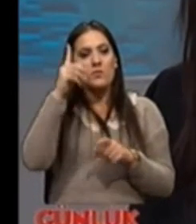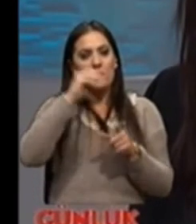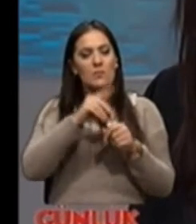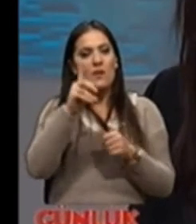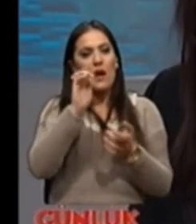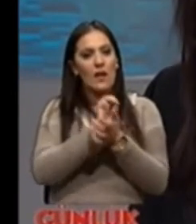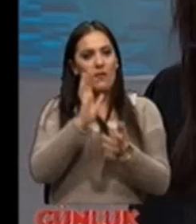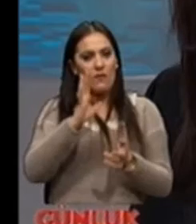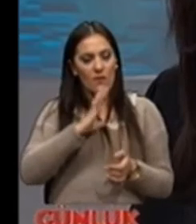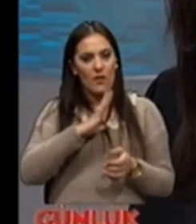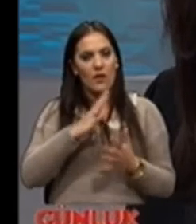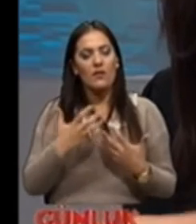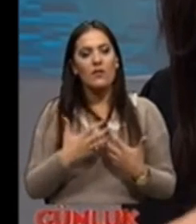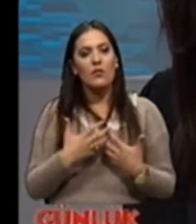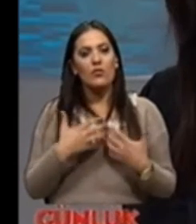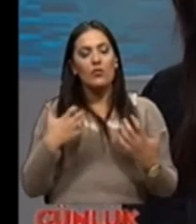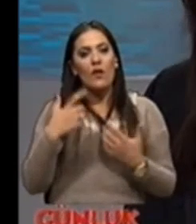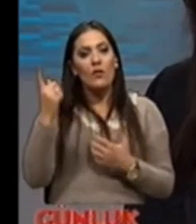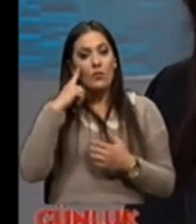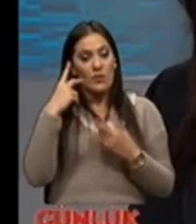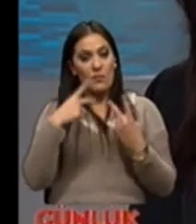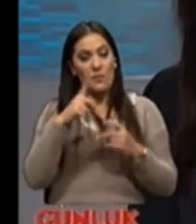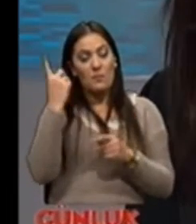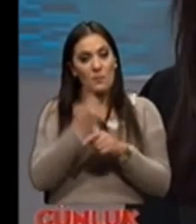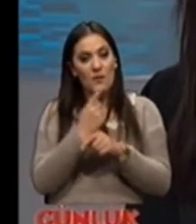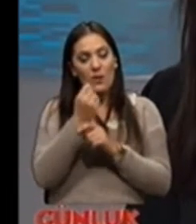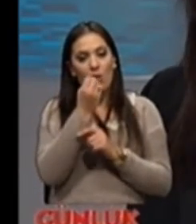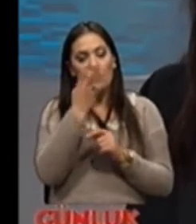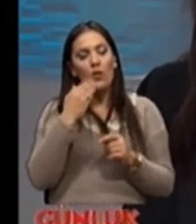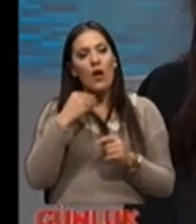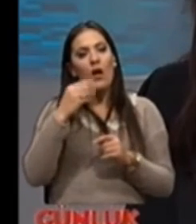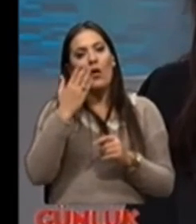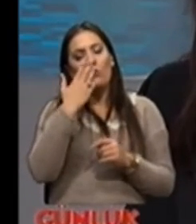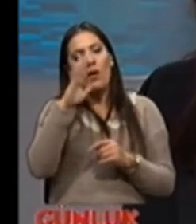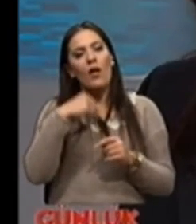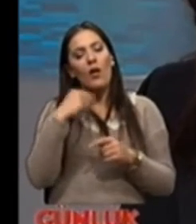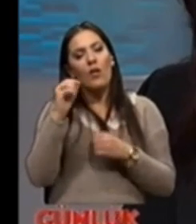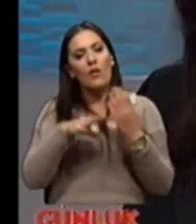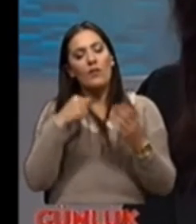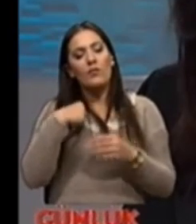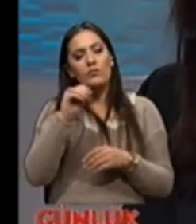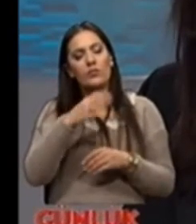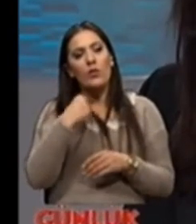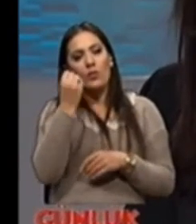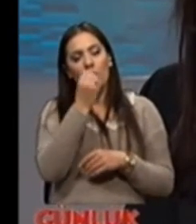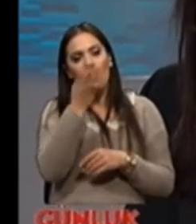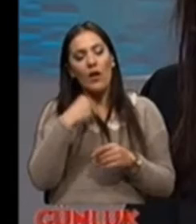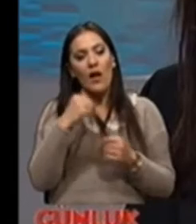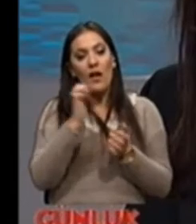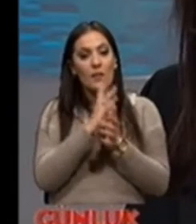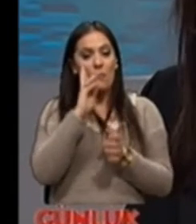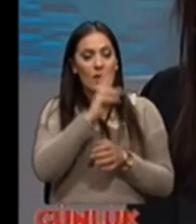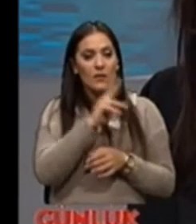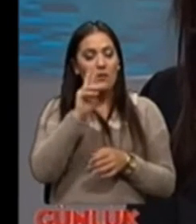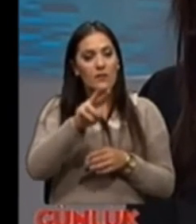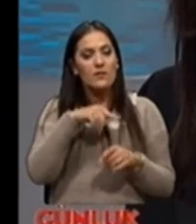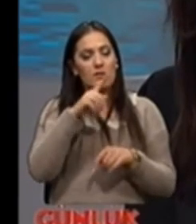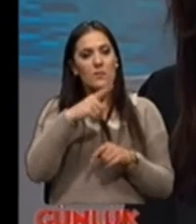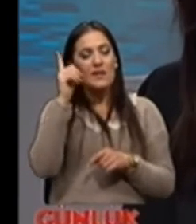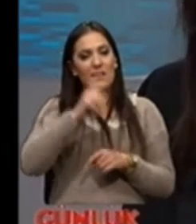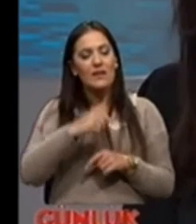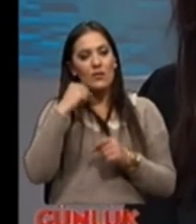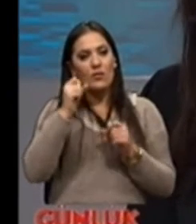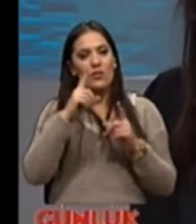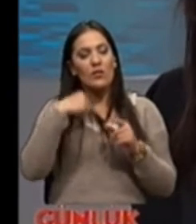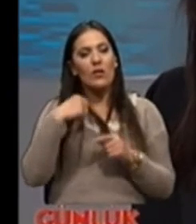Güven duyabildiği bir de doğa olayları. Yani çocuklar doğaya ve ailesine baktığında ilk böyle gözünü açtı ailesine, güven